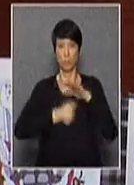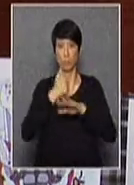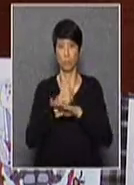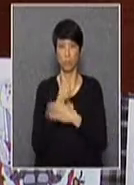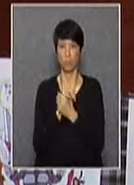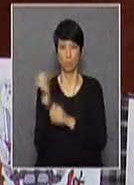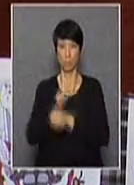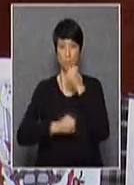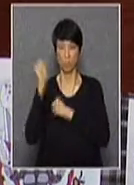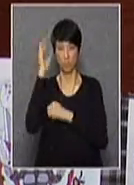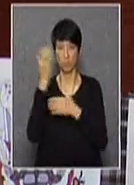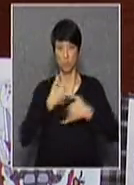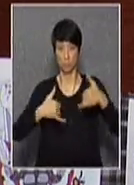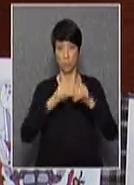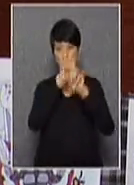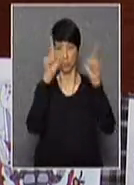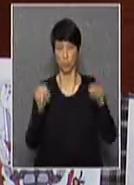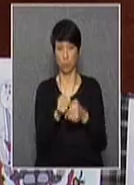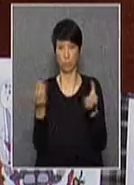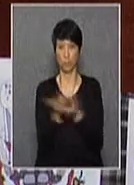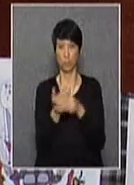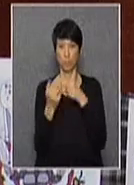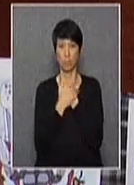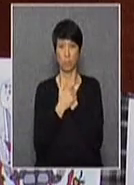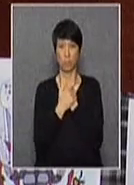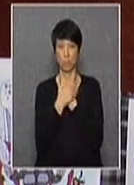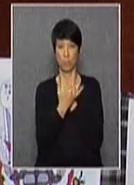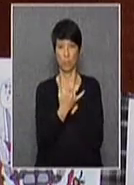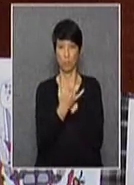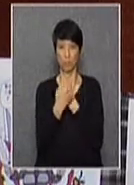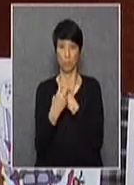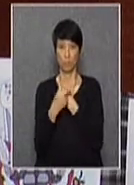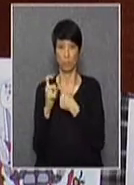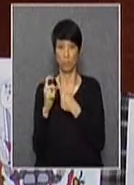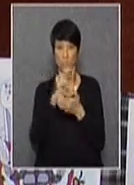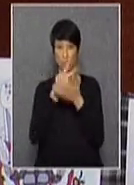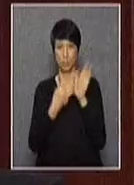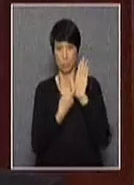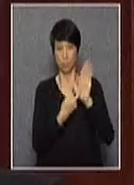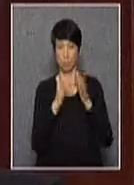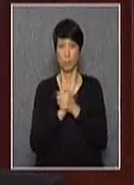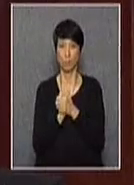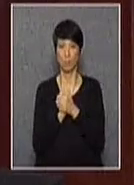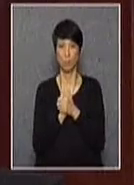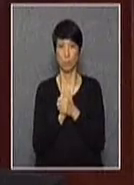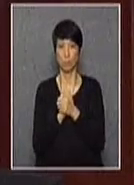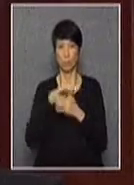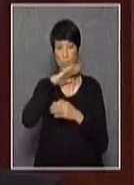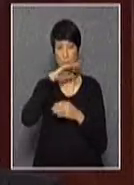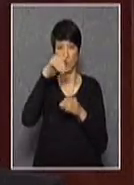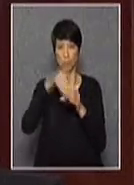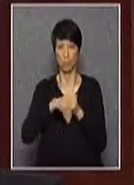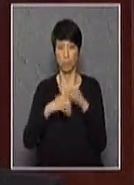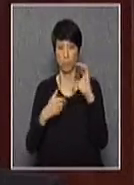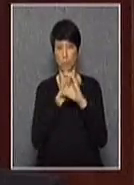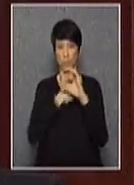過會議講稿附錄二上面的第629項修正案。 現在各位提出的待決議題是陳志全議